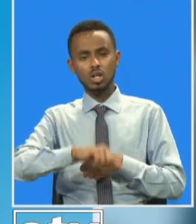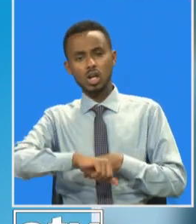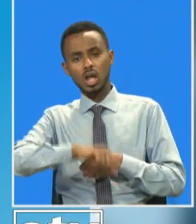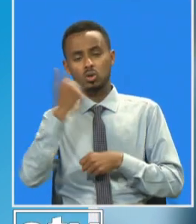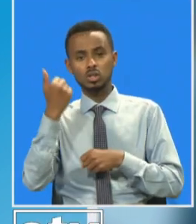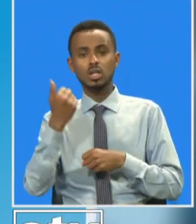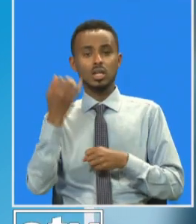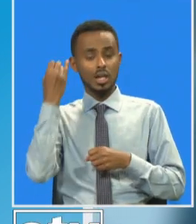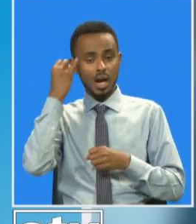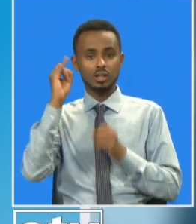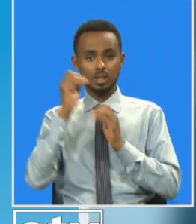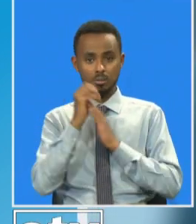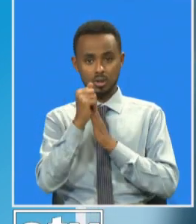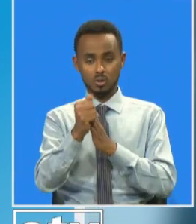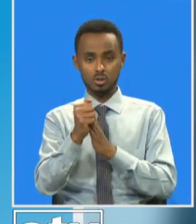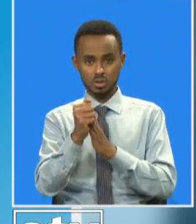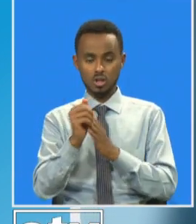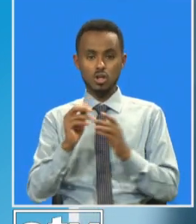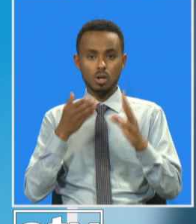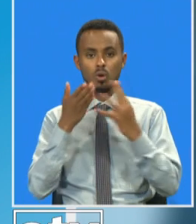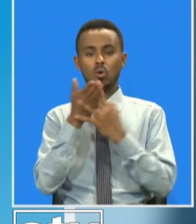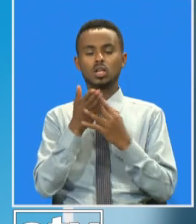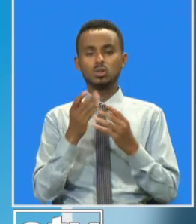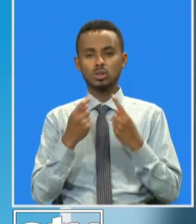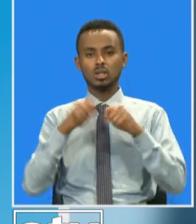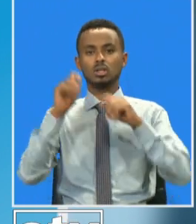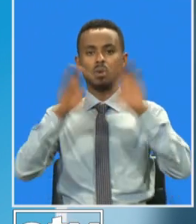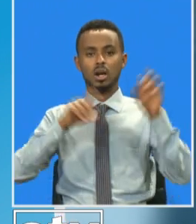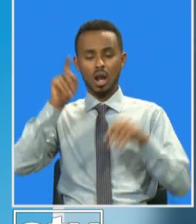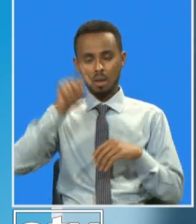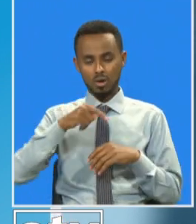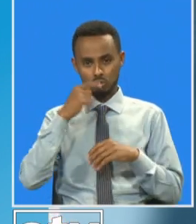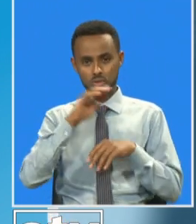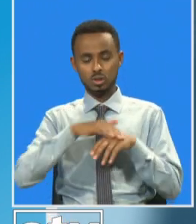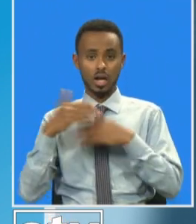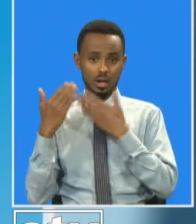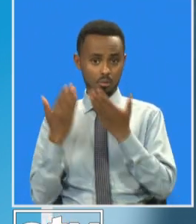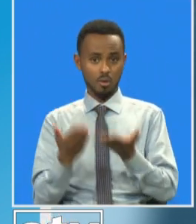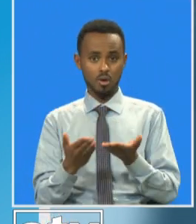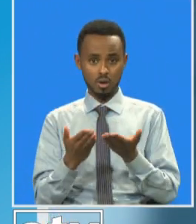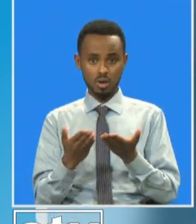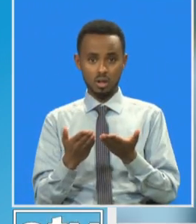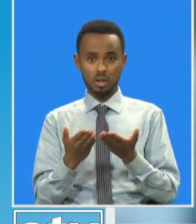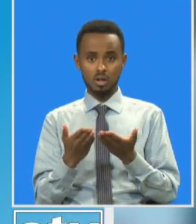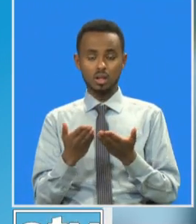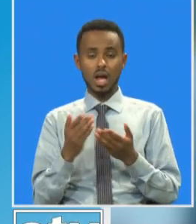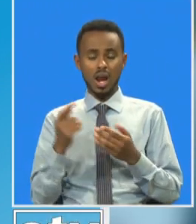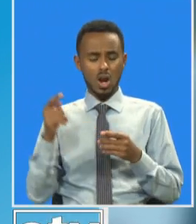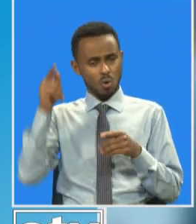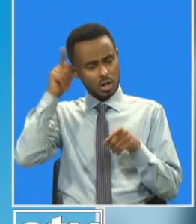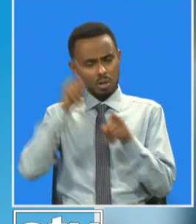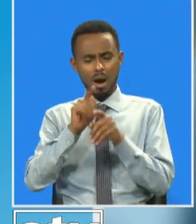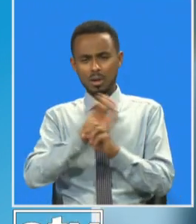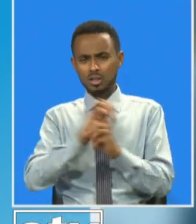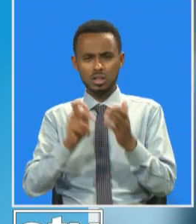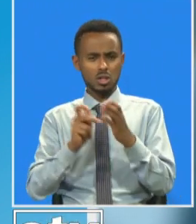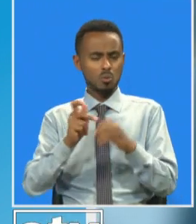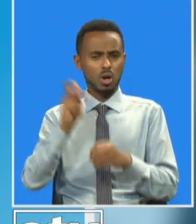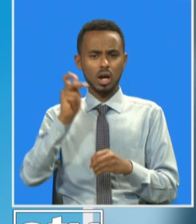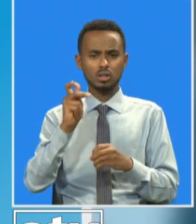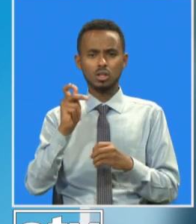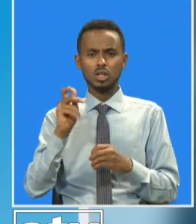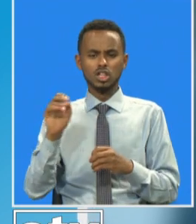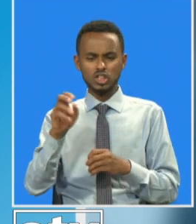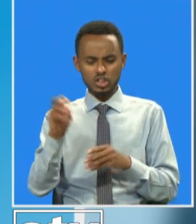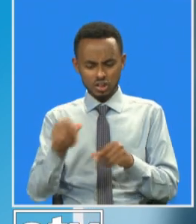ሌሎች የሀሳብ መሪዎች የበኩላቸውን ጥረት ማድረግ አለባቸው ሲሉ ጥሪ አቅርበዋል። ያለ ወንድማማችነት ዲሞክራሲ